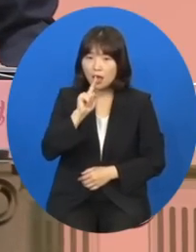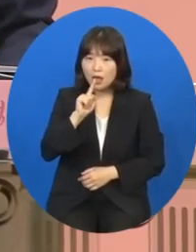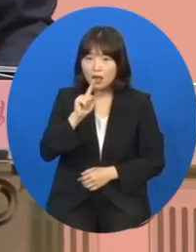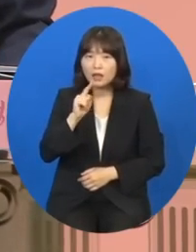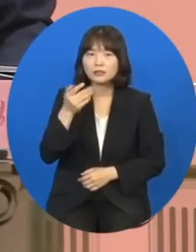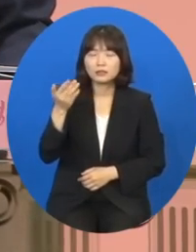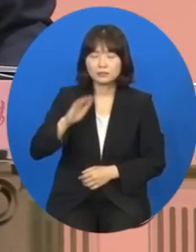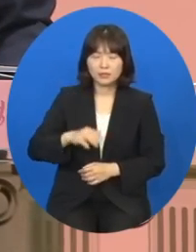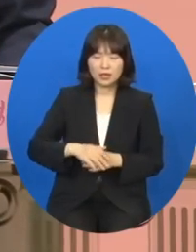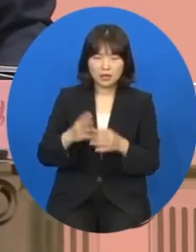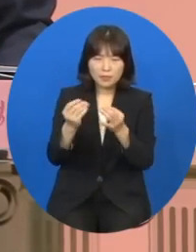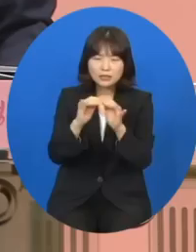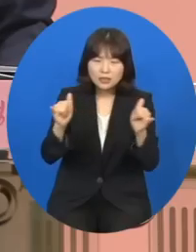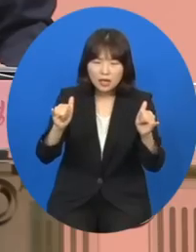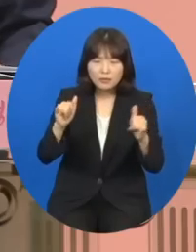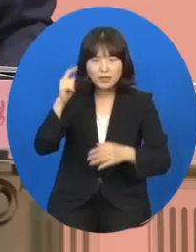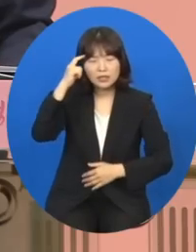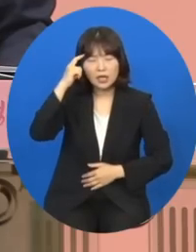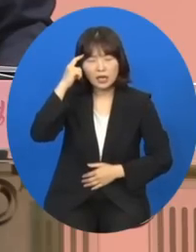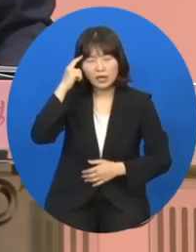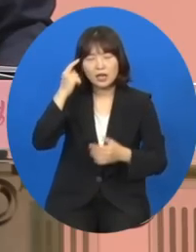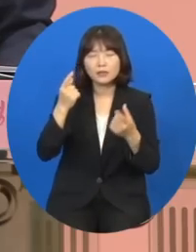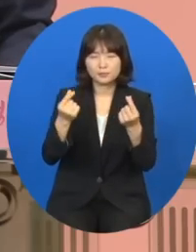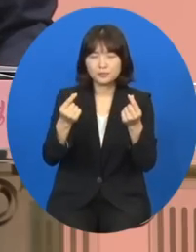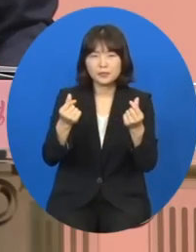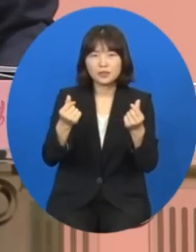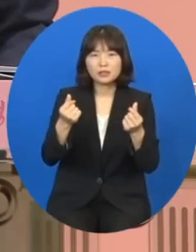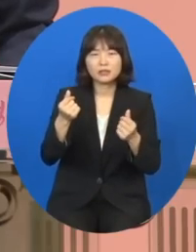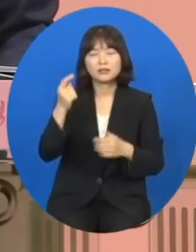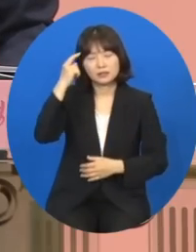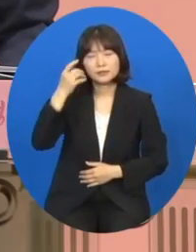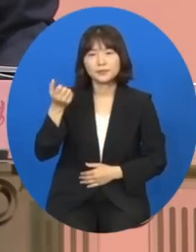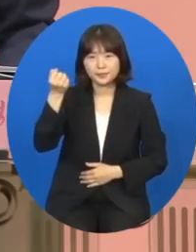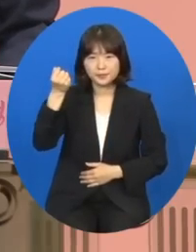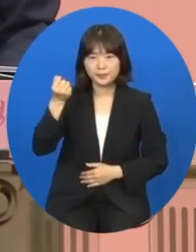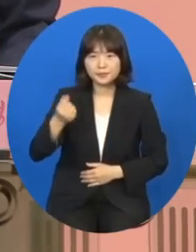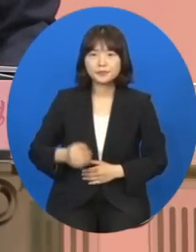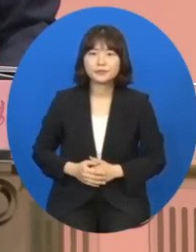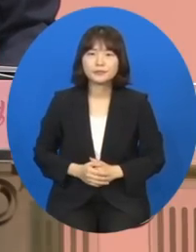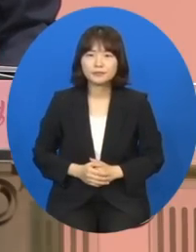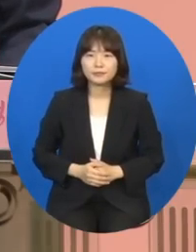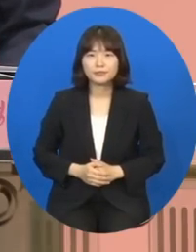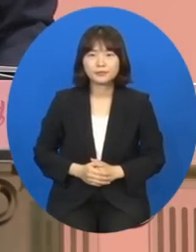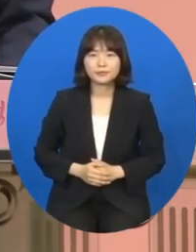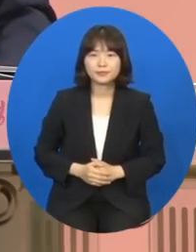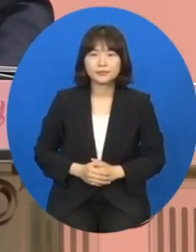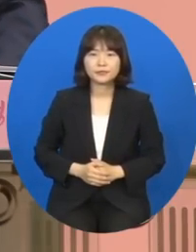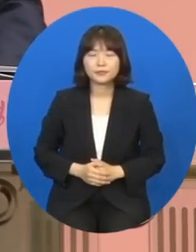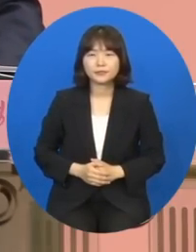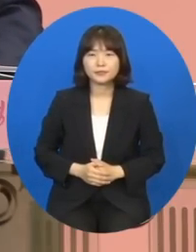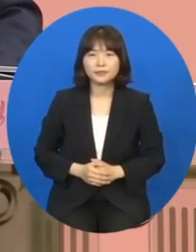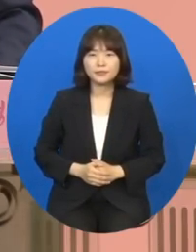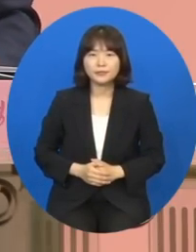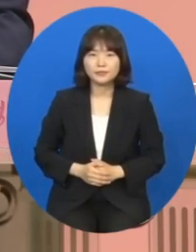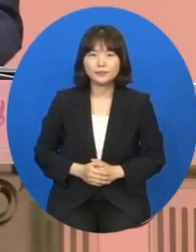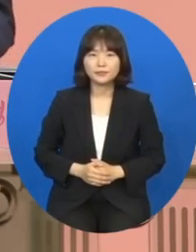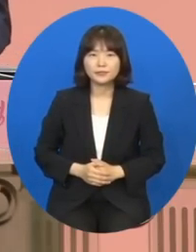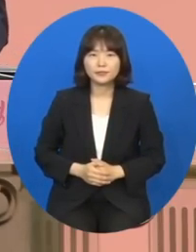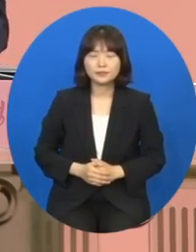사람들의 생각을 대표하는 말일 것입니다 하 reins